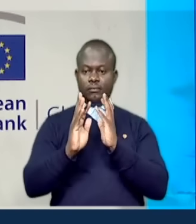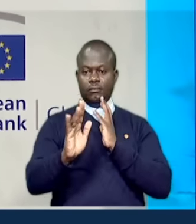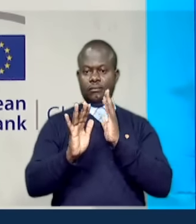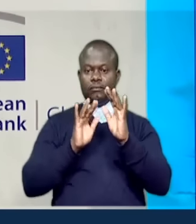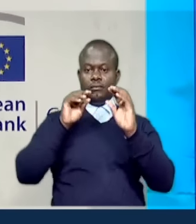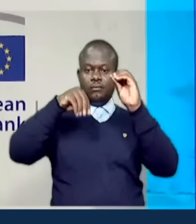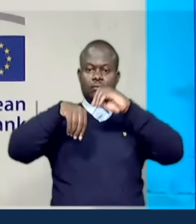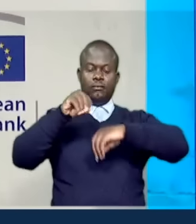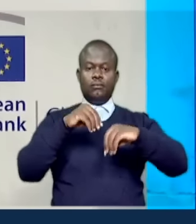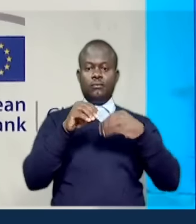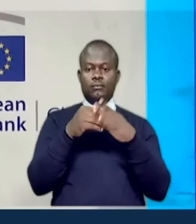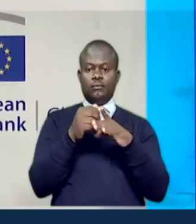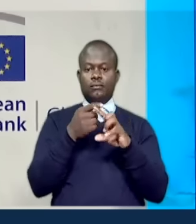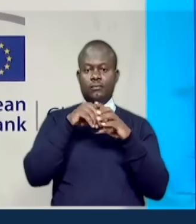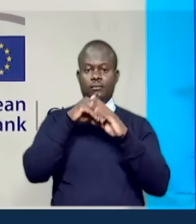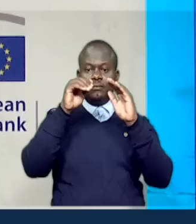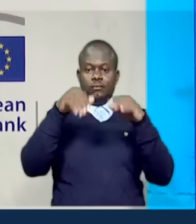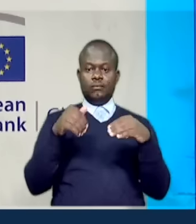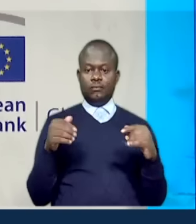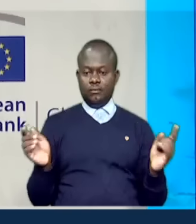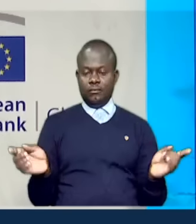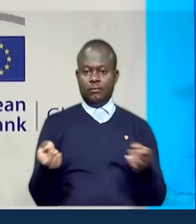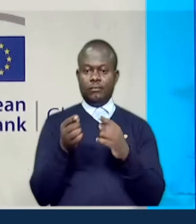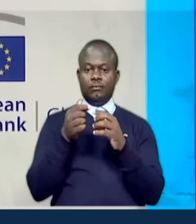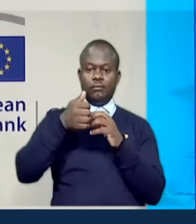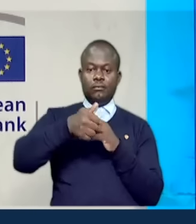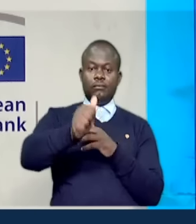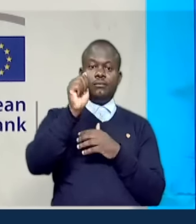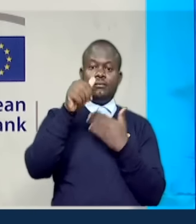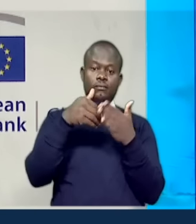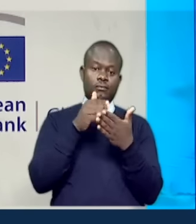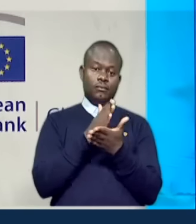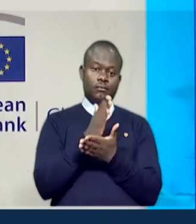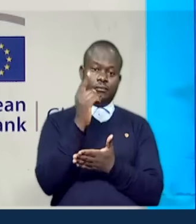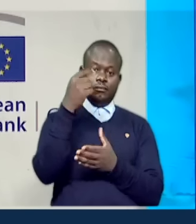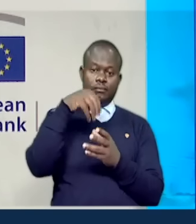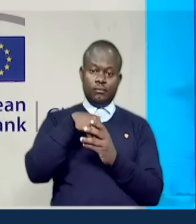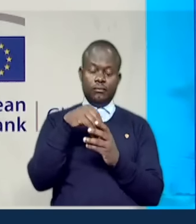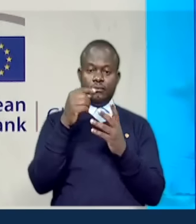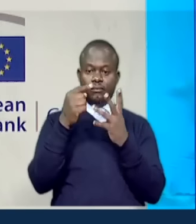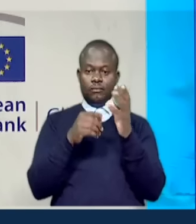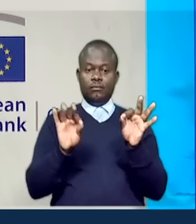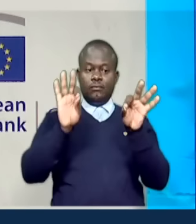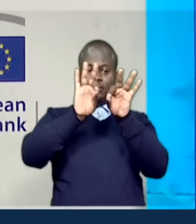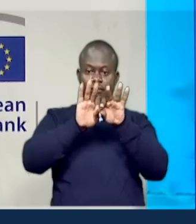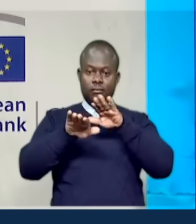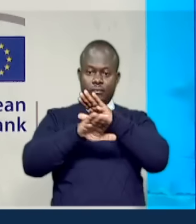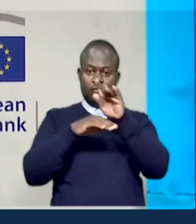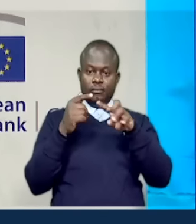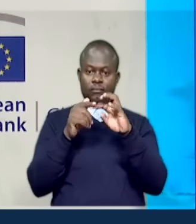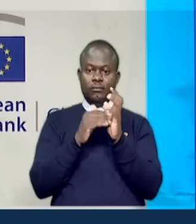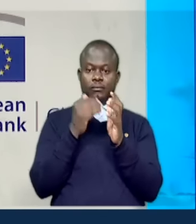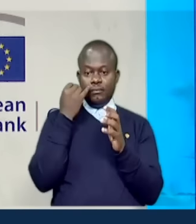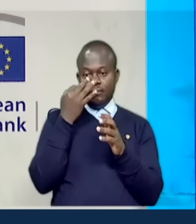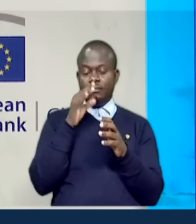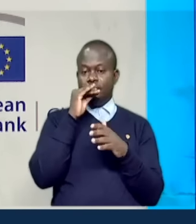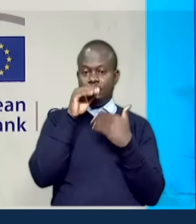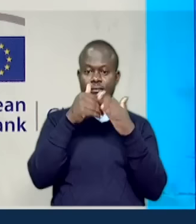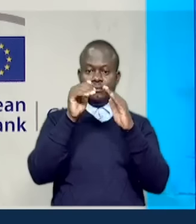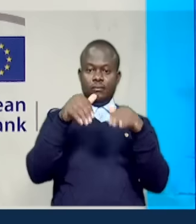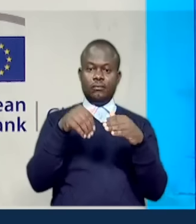rw'umusaruro uturuka ku buhinzi n'ubworozi icyo rero ni kimwe mu by'ingenzi twashingiyeho ndetse kandi iyo tuvuga ubuhinzi ni